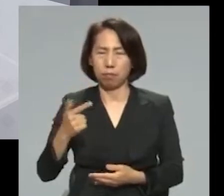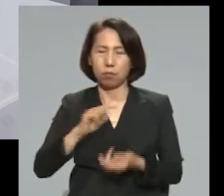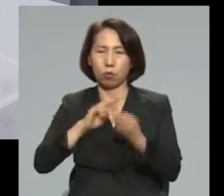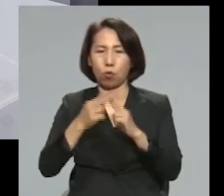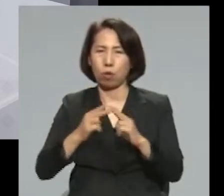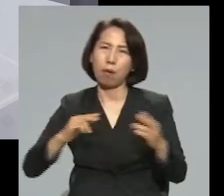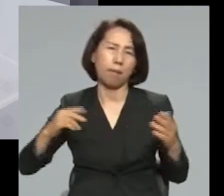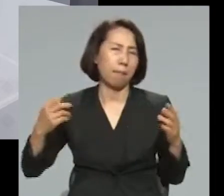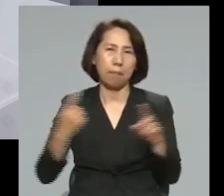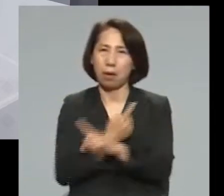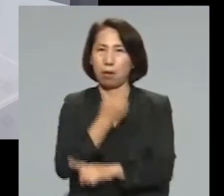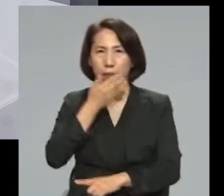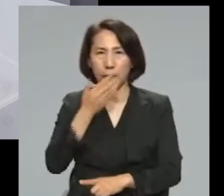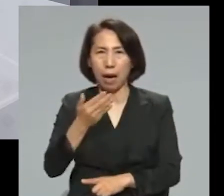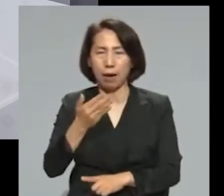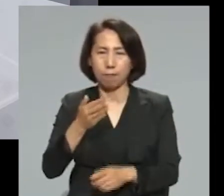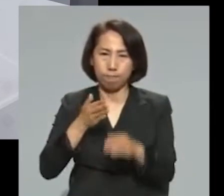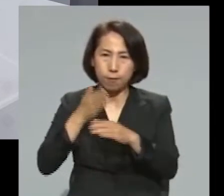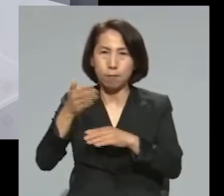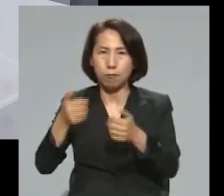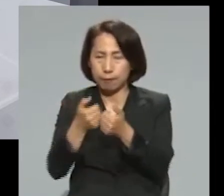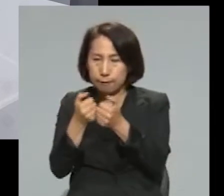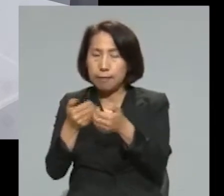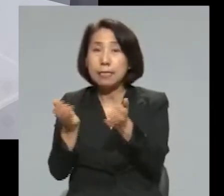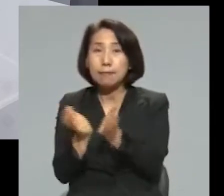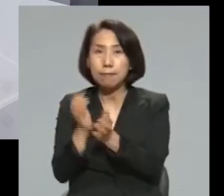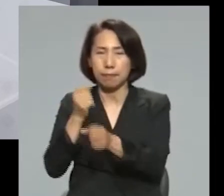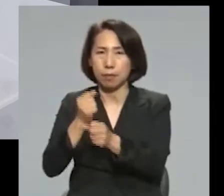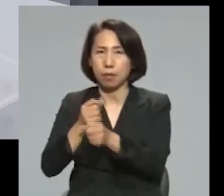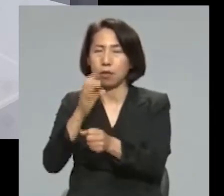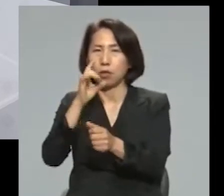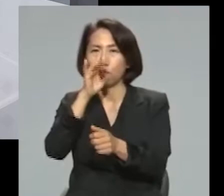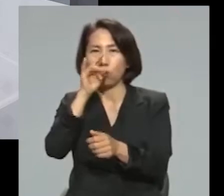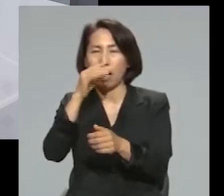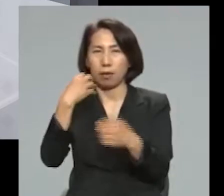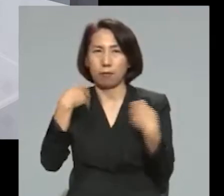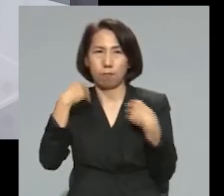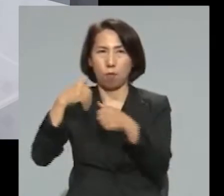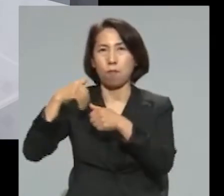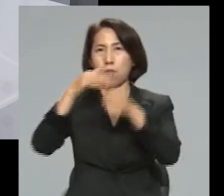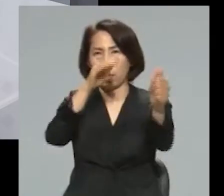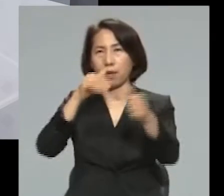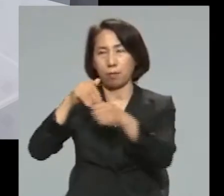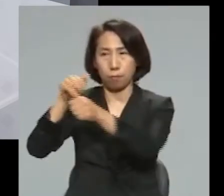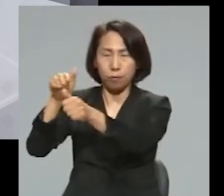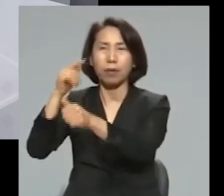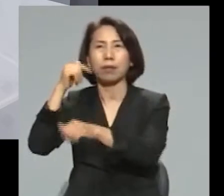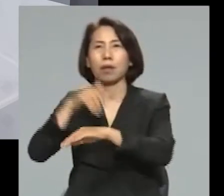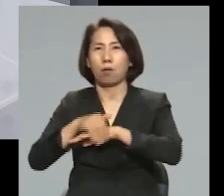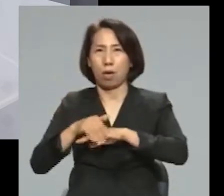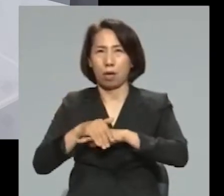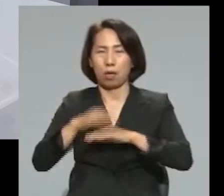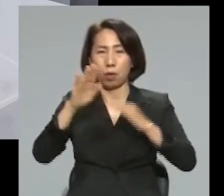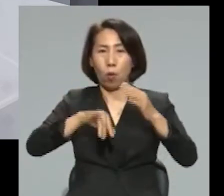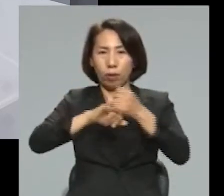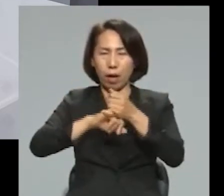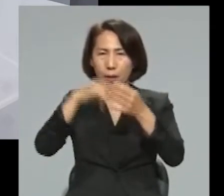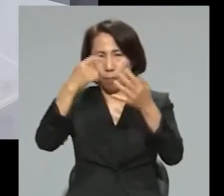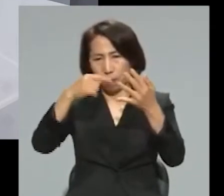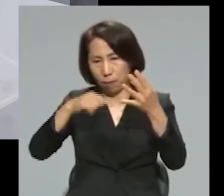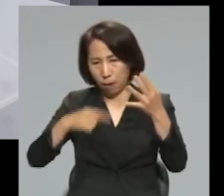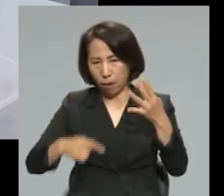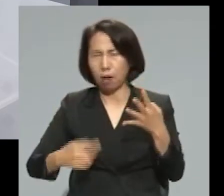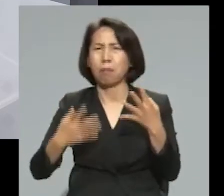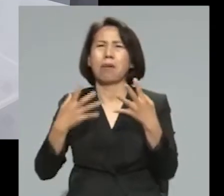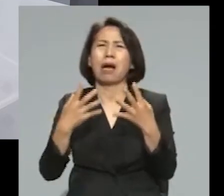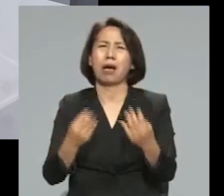있습니다. TF 팀을 만들어서 중앙구체에 보내겠습니다. 여러 가지 공약 사항들이